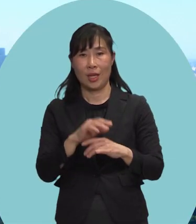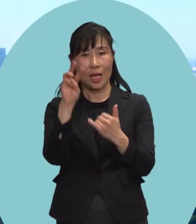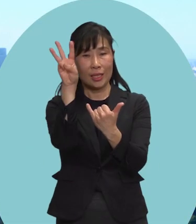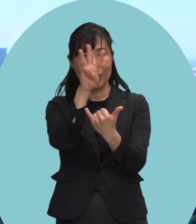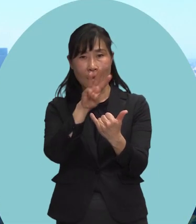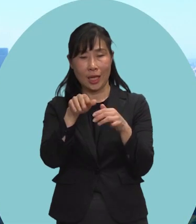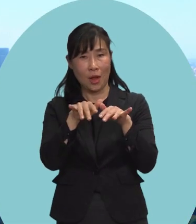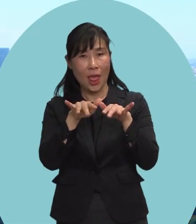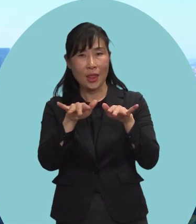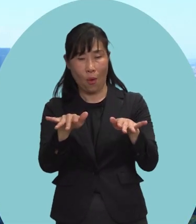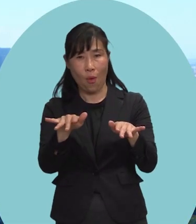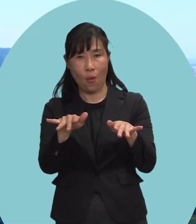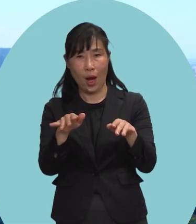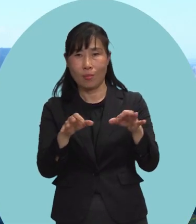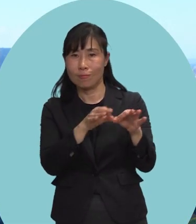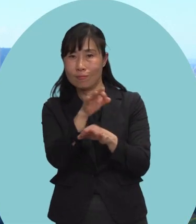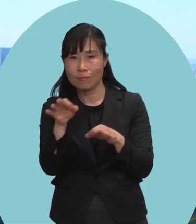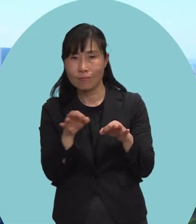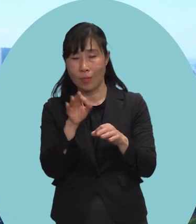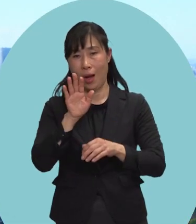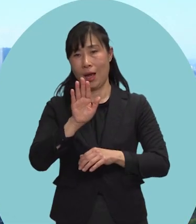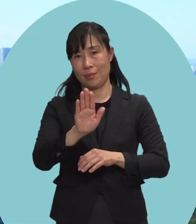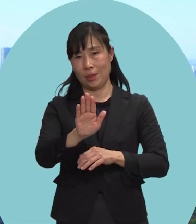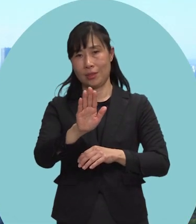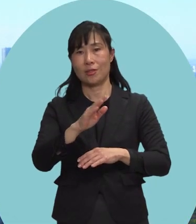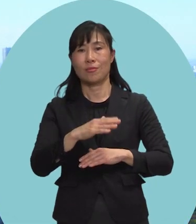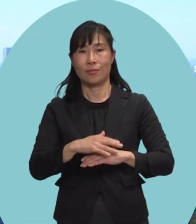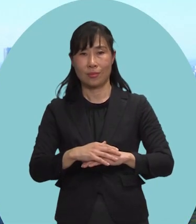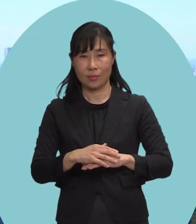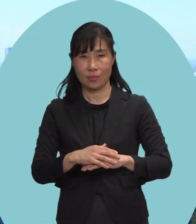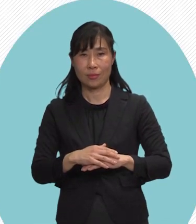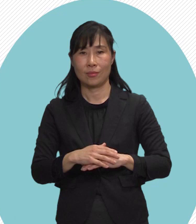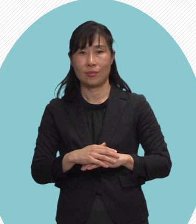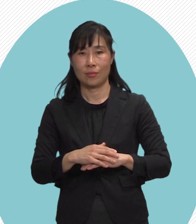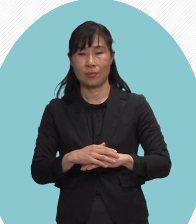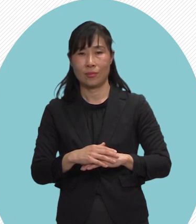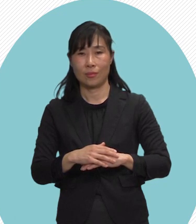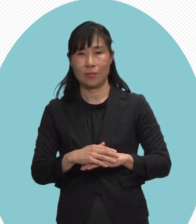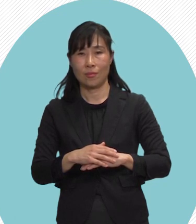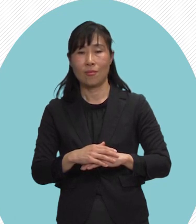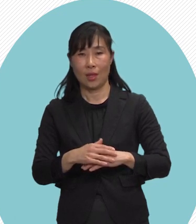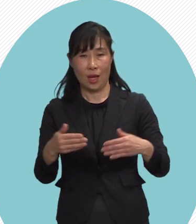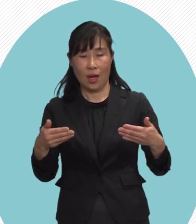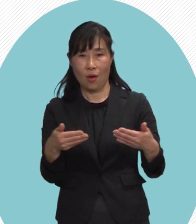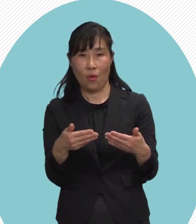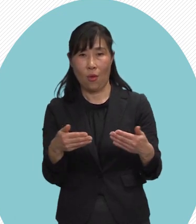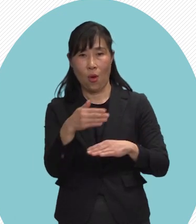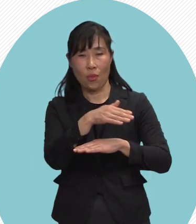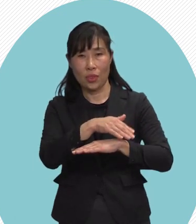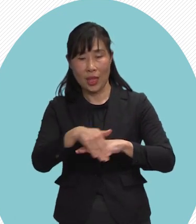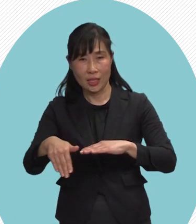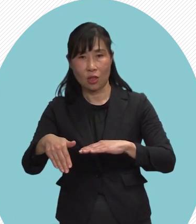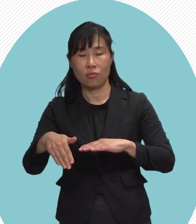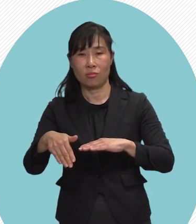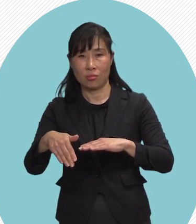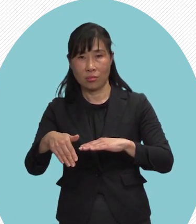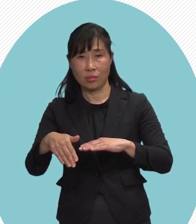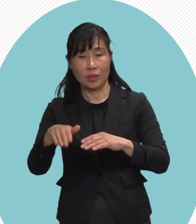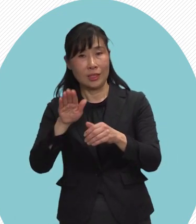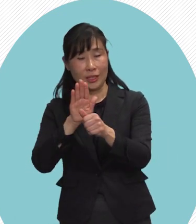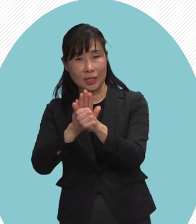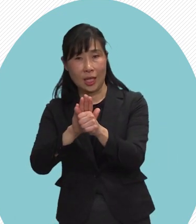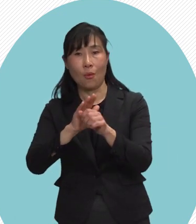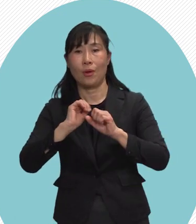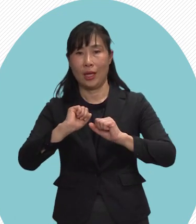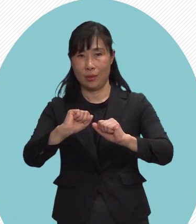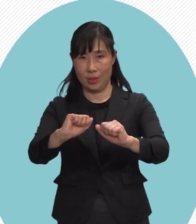災害による影響は当然産業全体にも及びます。区は雇用対策と事業の再開に向け支